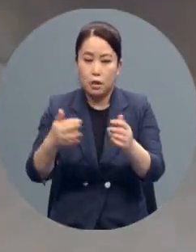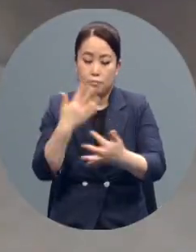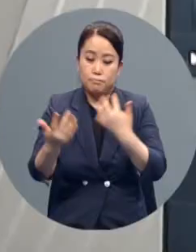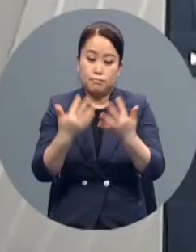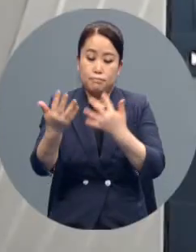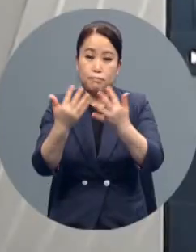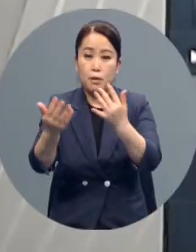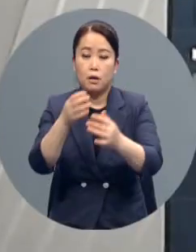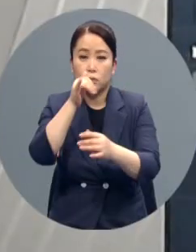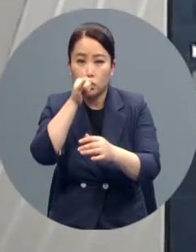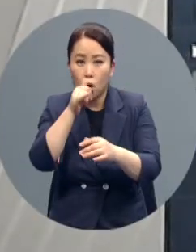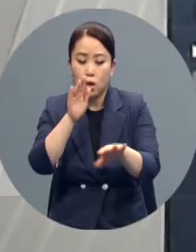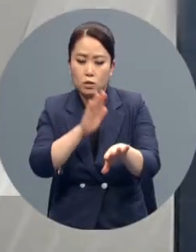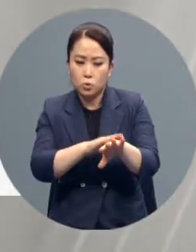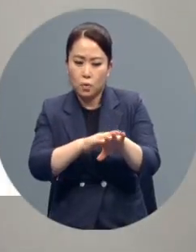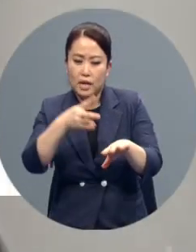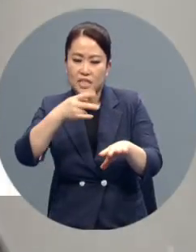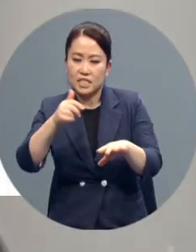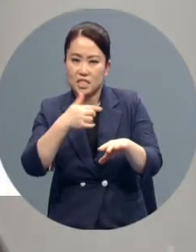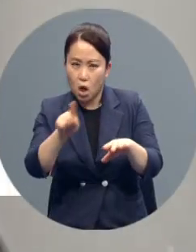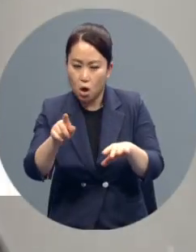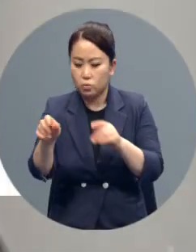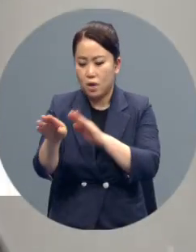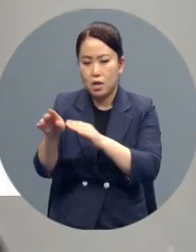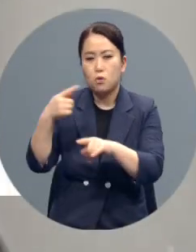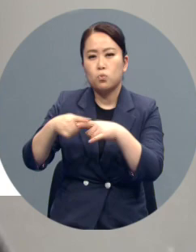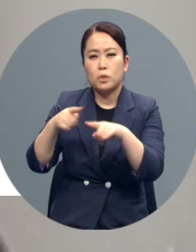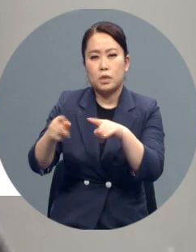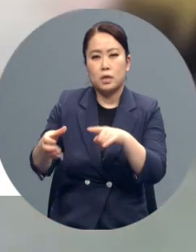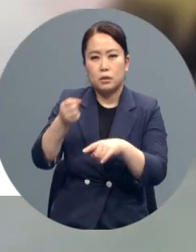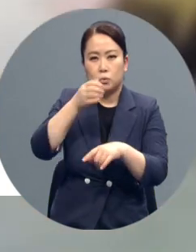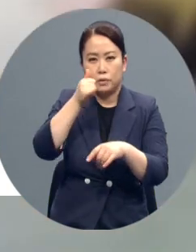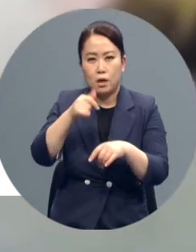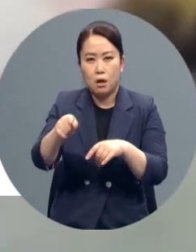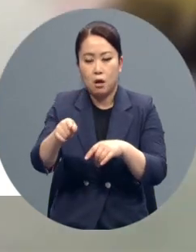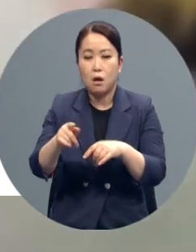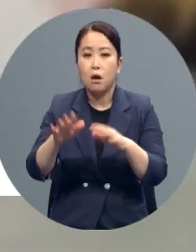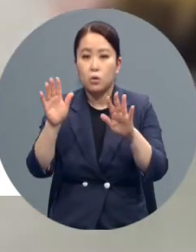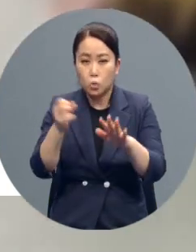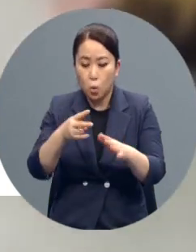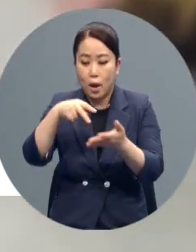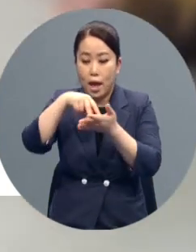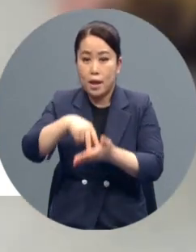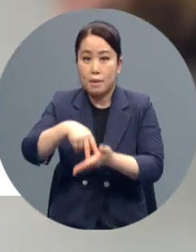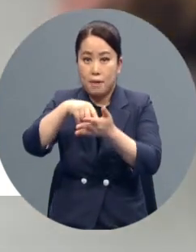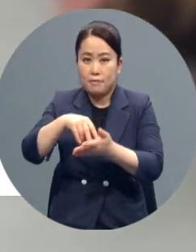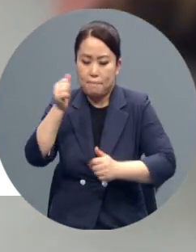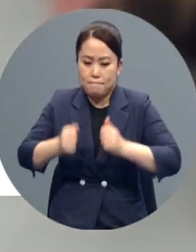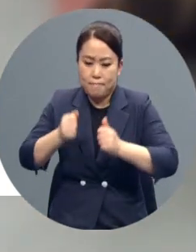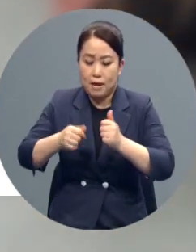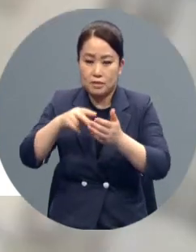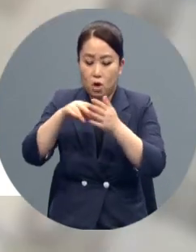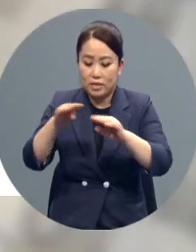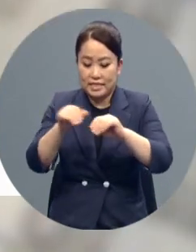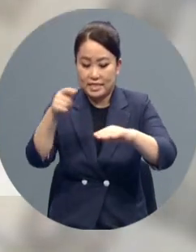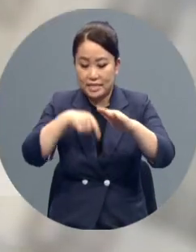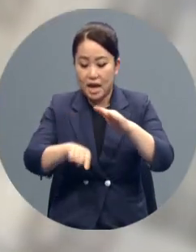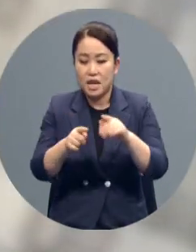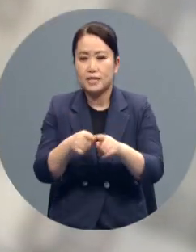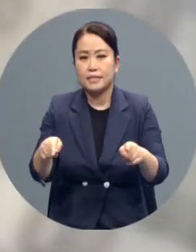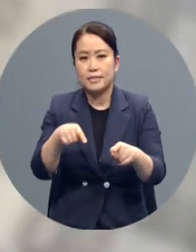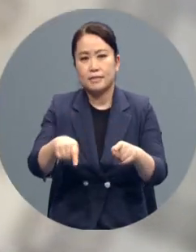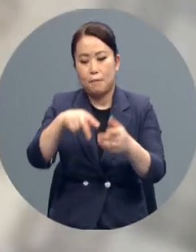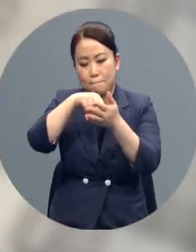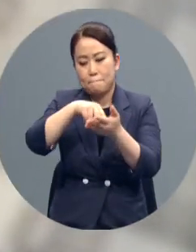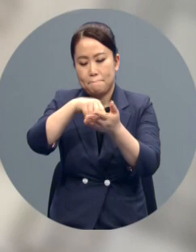번집니다. 양손에는 신호와 흉기를 들었습니다. 이번엔 엘리베이터로 뛰어가 지하 1층으로 향합니다.